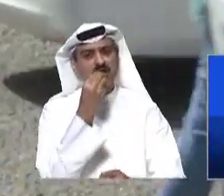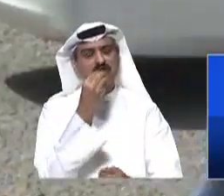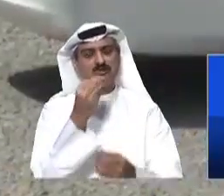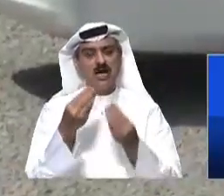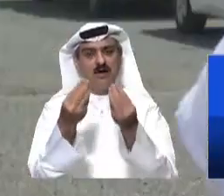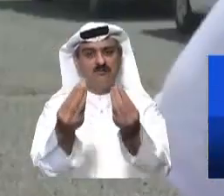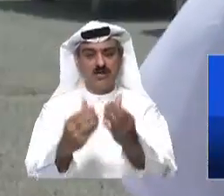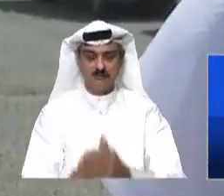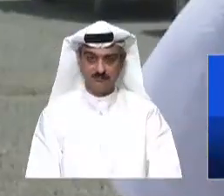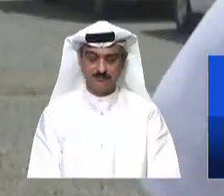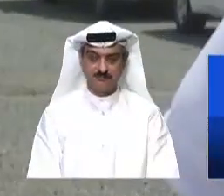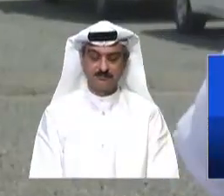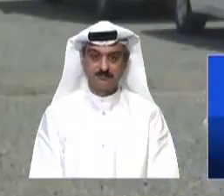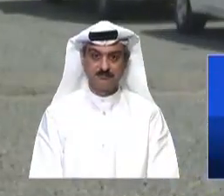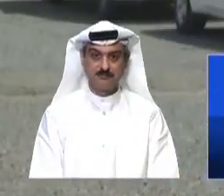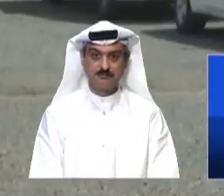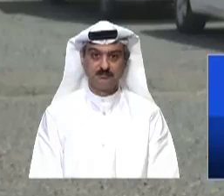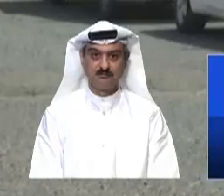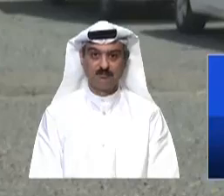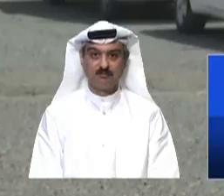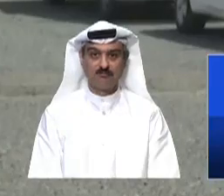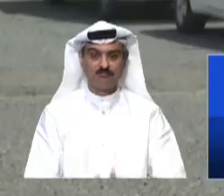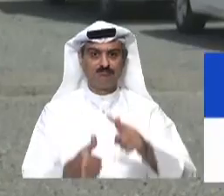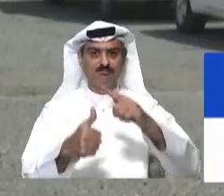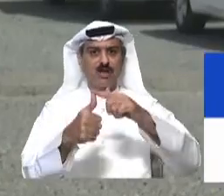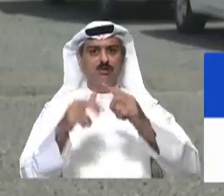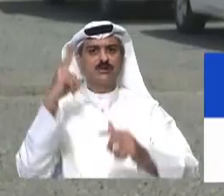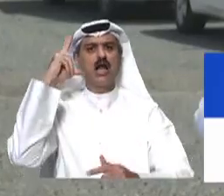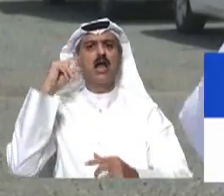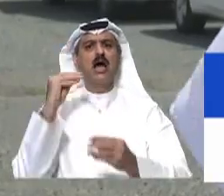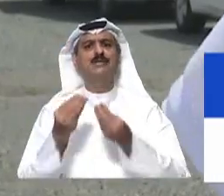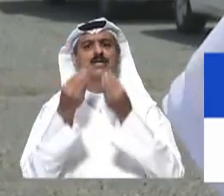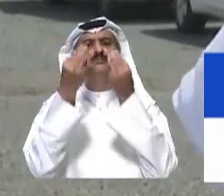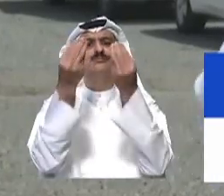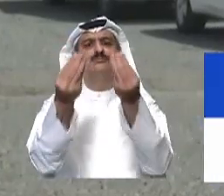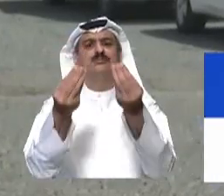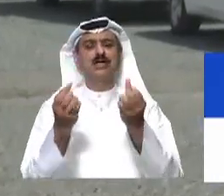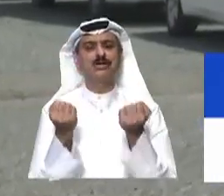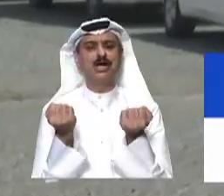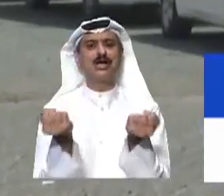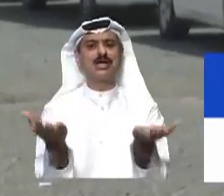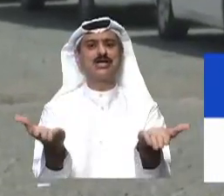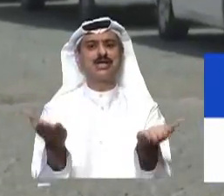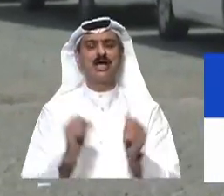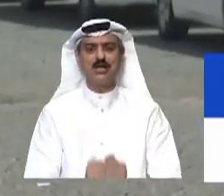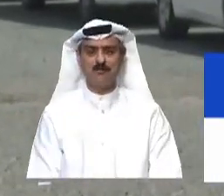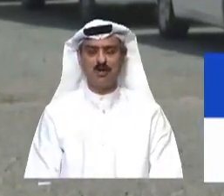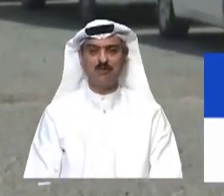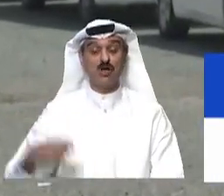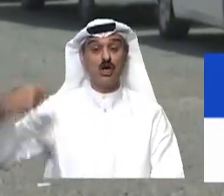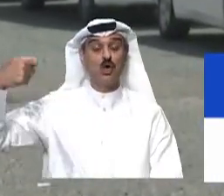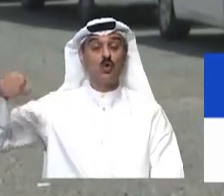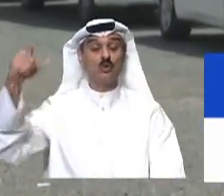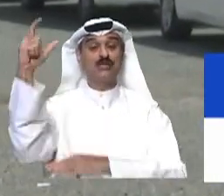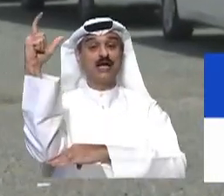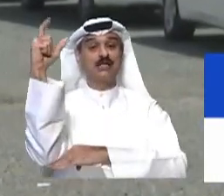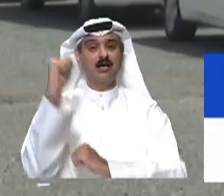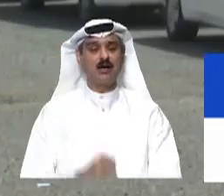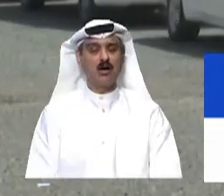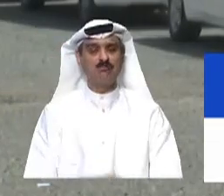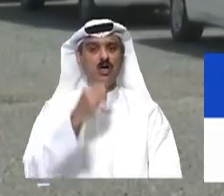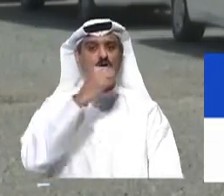أولا مشروعنا بإذن الله سوف يكون قضاء حاجة المحتاج بدعم كريم من الأمانة العامة للأوقاف بعدد